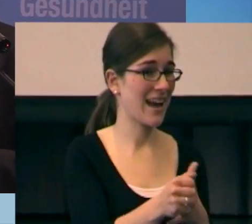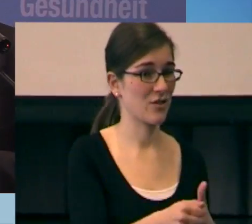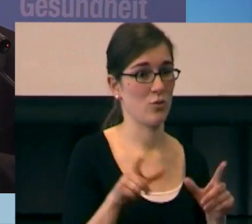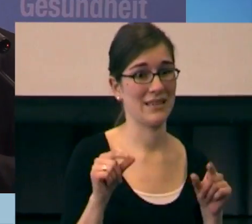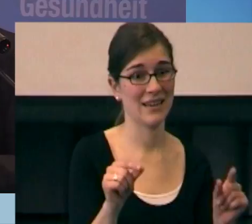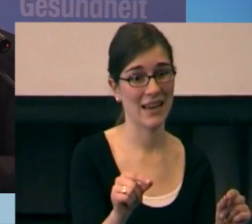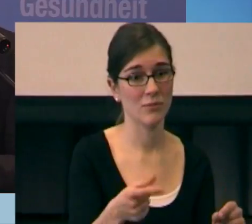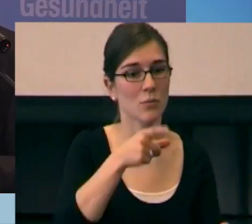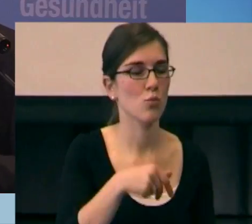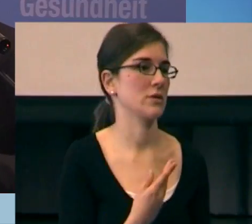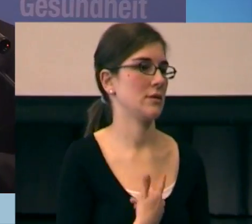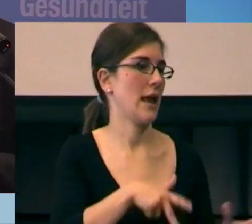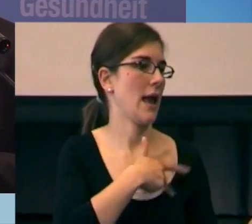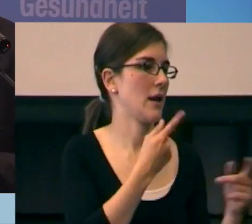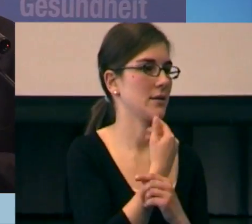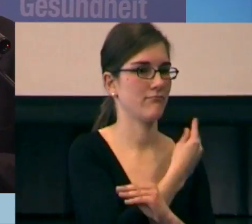Patienten ehrlicherweise sagen.